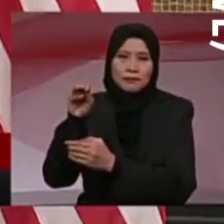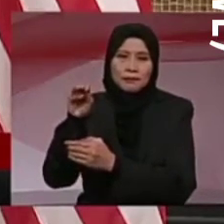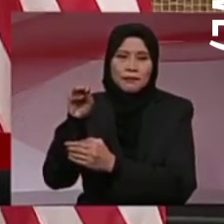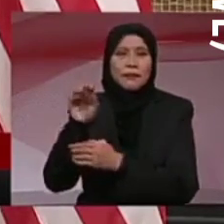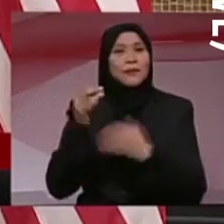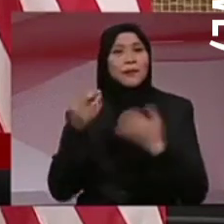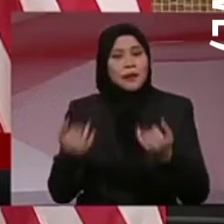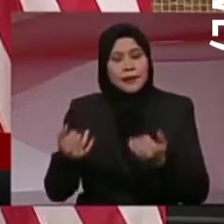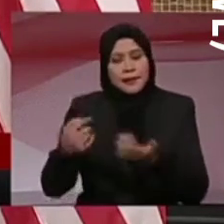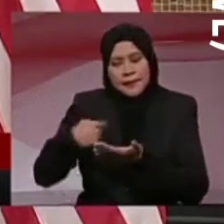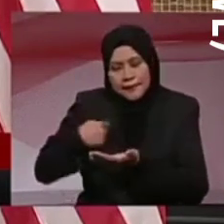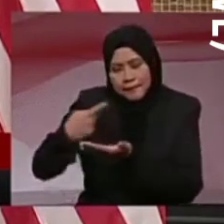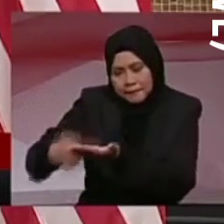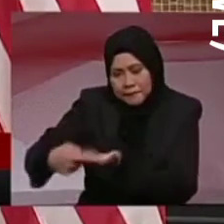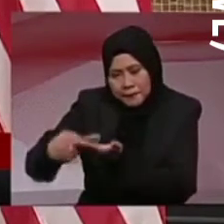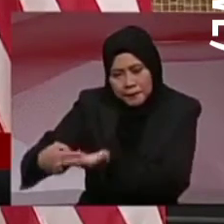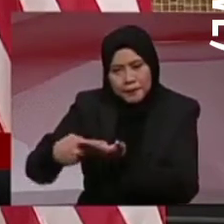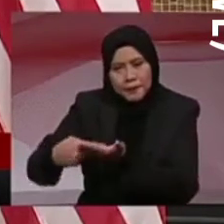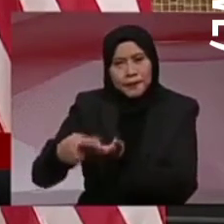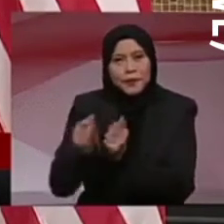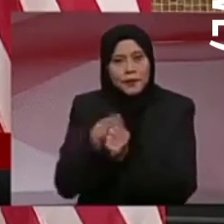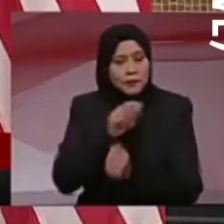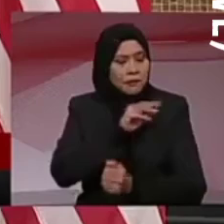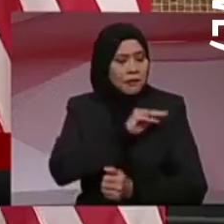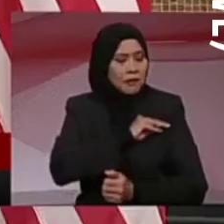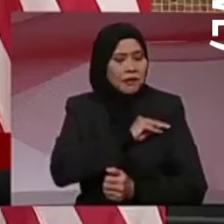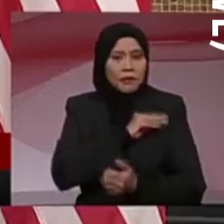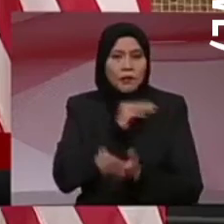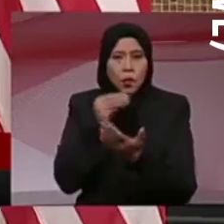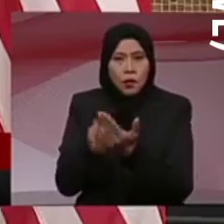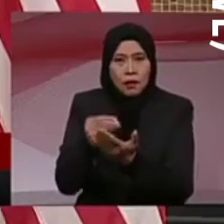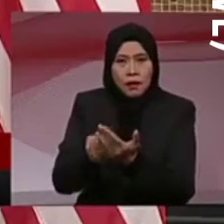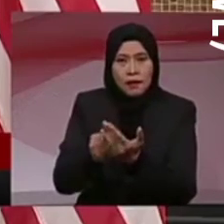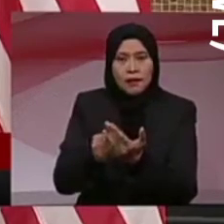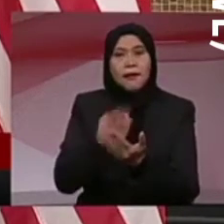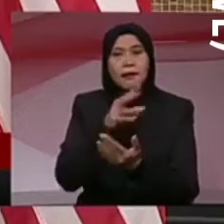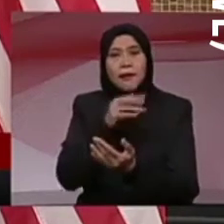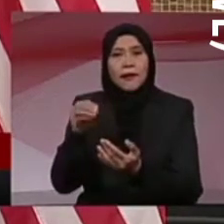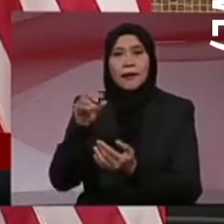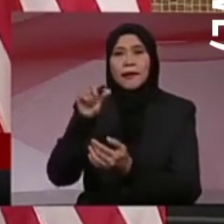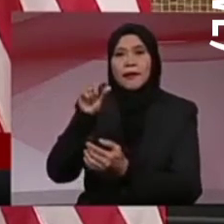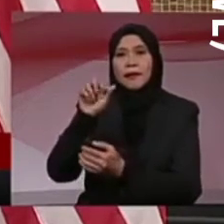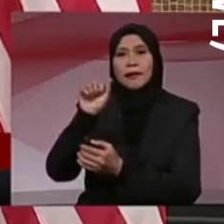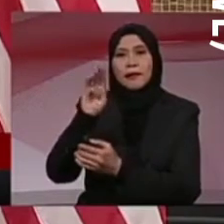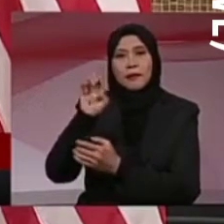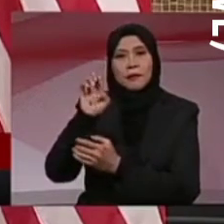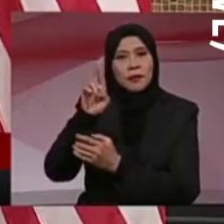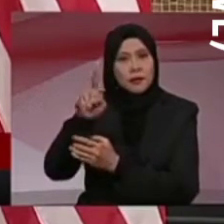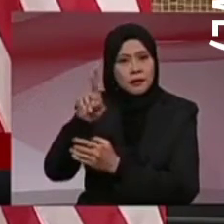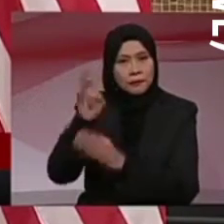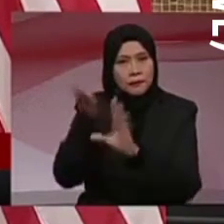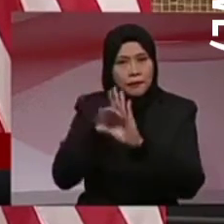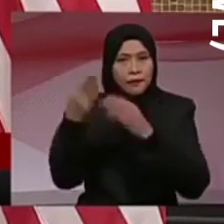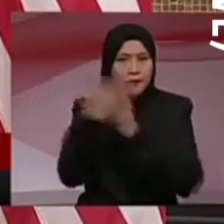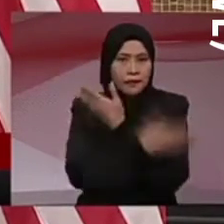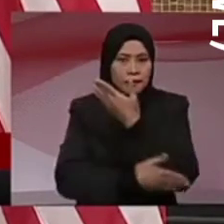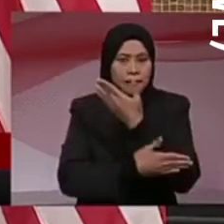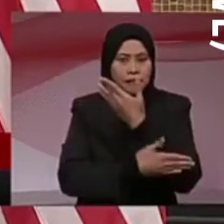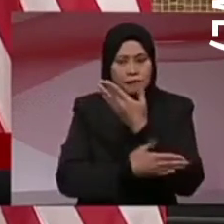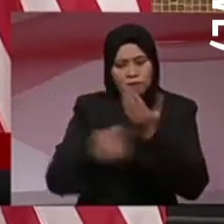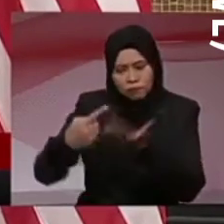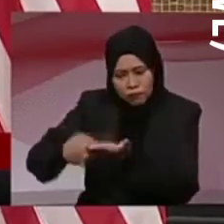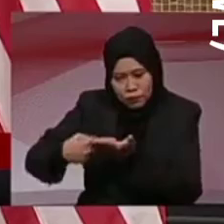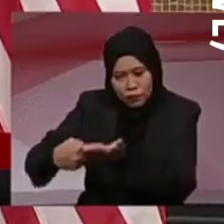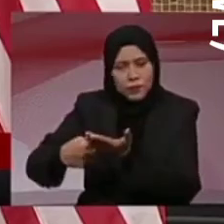berbincang dengan Menteri Keuangan dan gak pernah bank negara untuk mencari Jalan